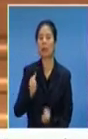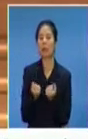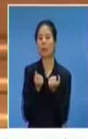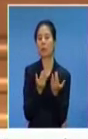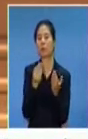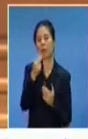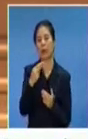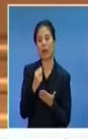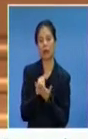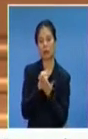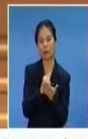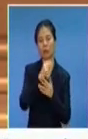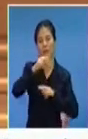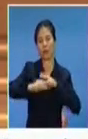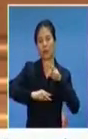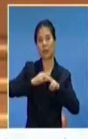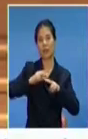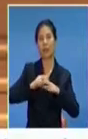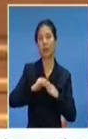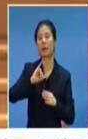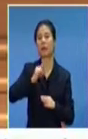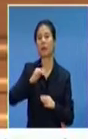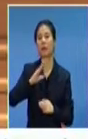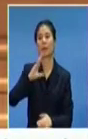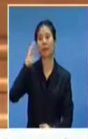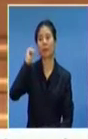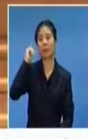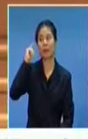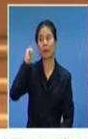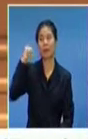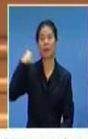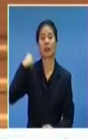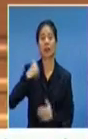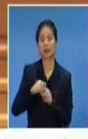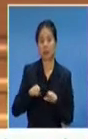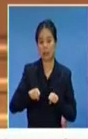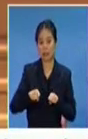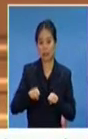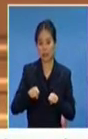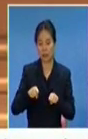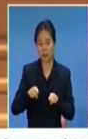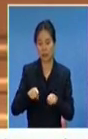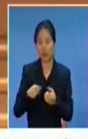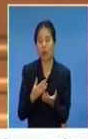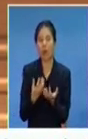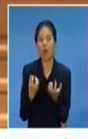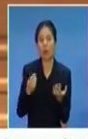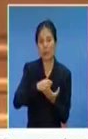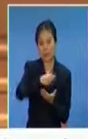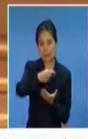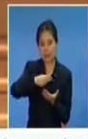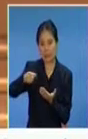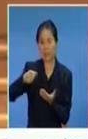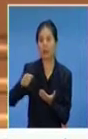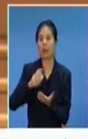ถ้าผู้ปกครองคนไหนไปเข็นรถไอติมมาจอดหน้าโรงเรียนซื้อเสียงตัดสิทธิ์โดนใบแดงเกิดประ